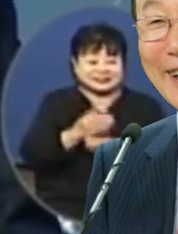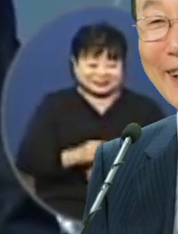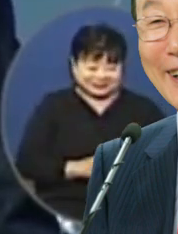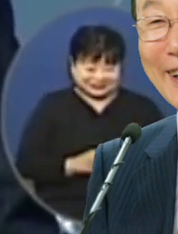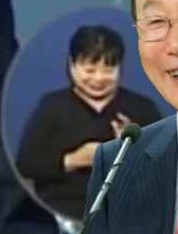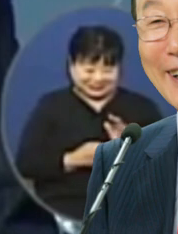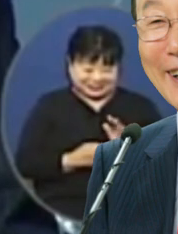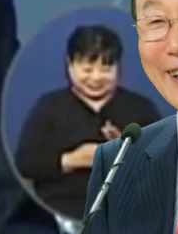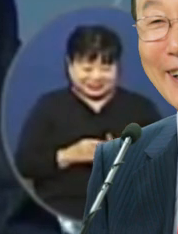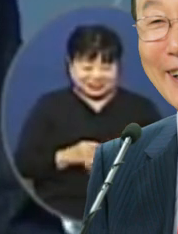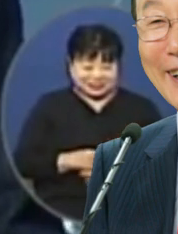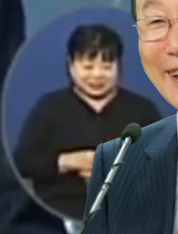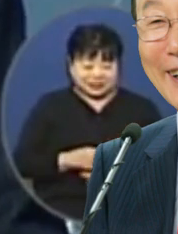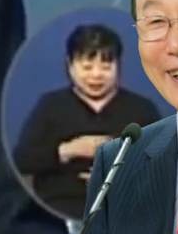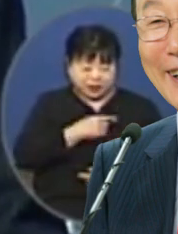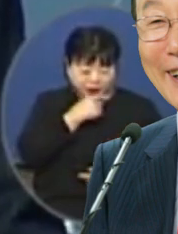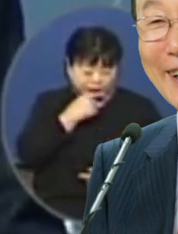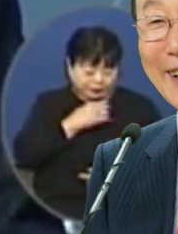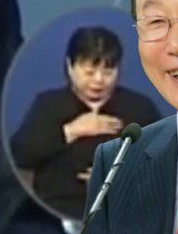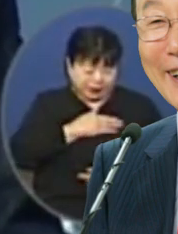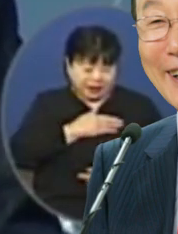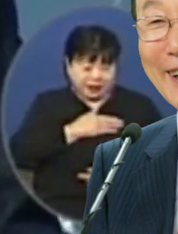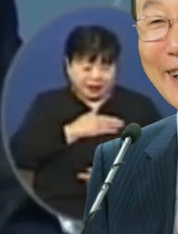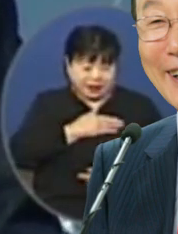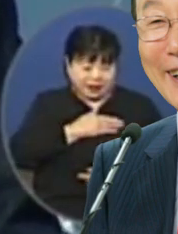되어서 폐가